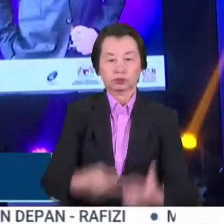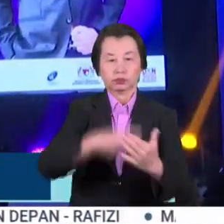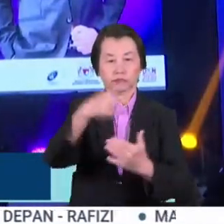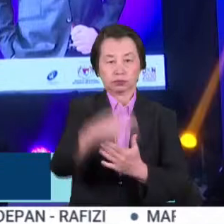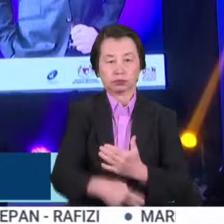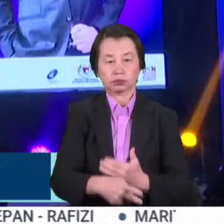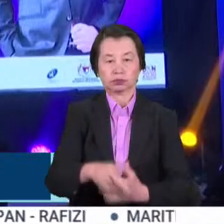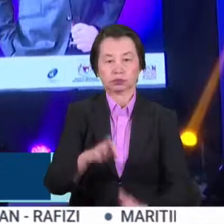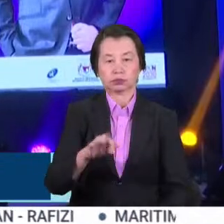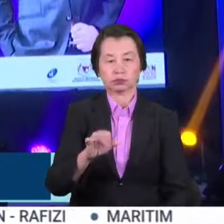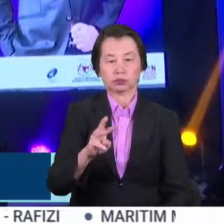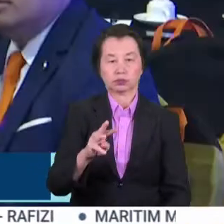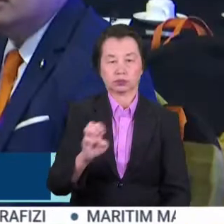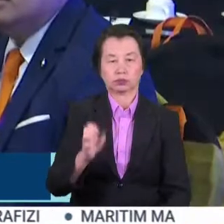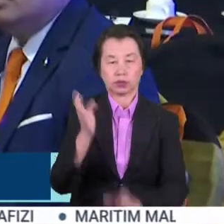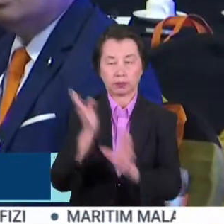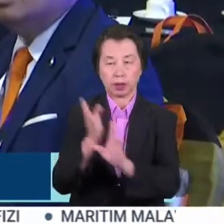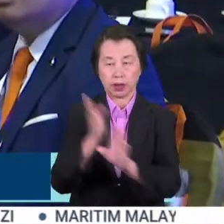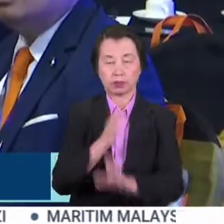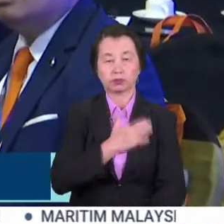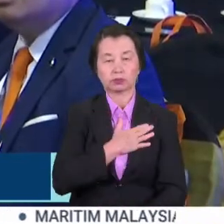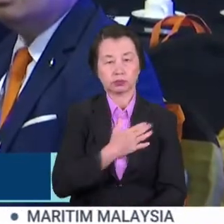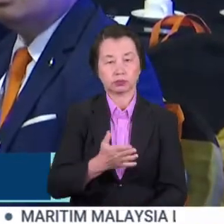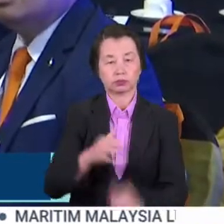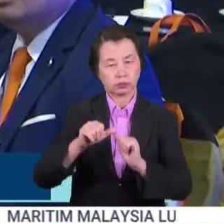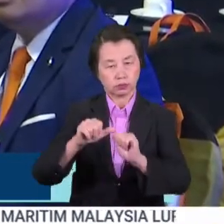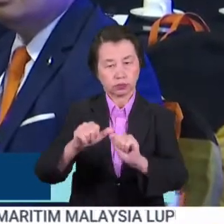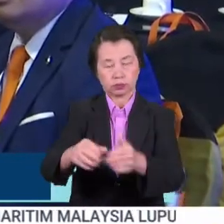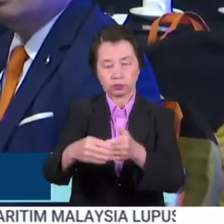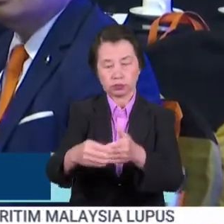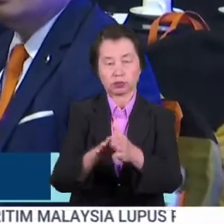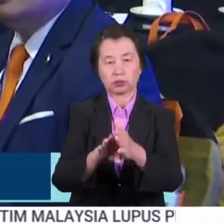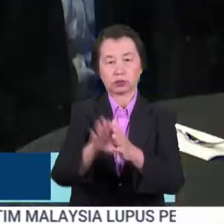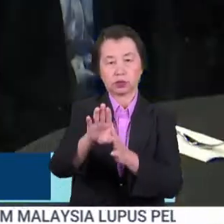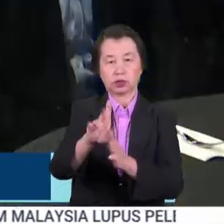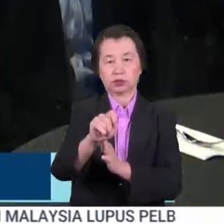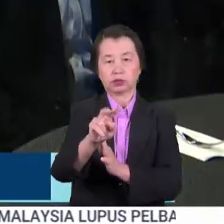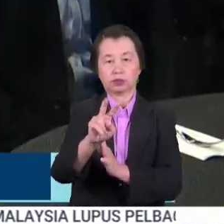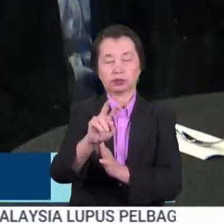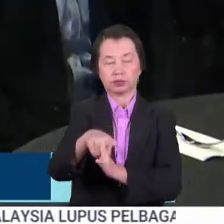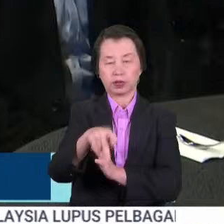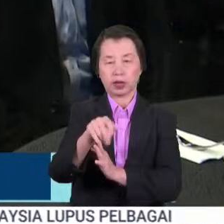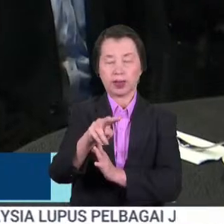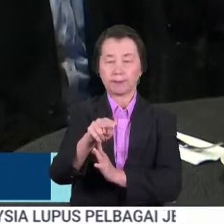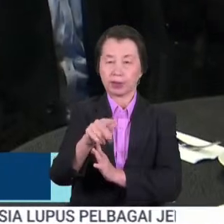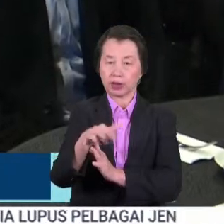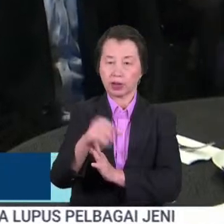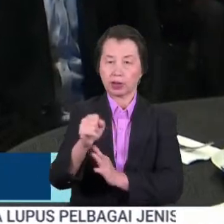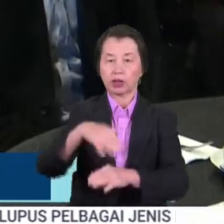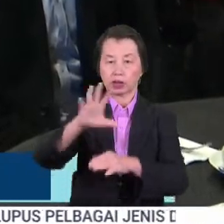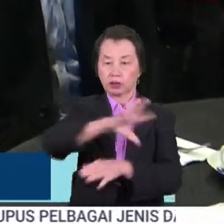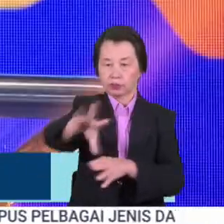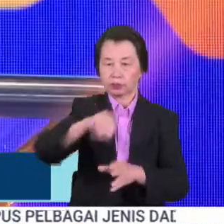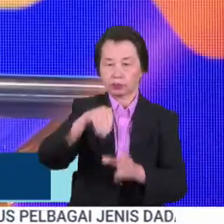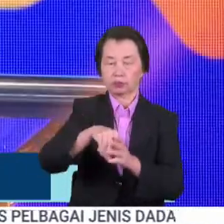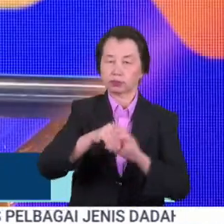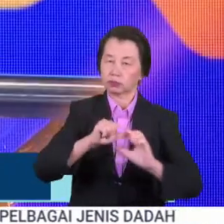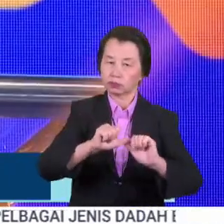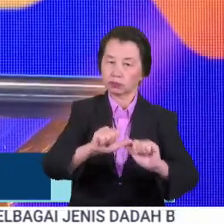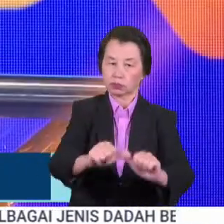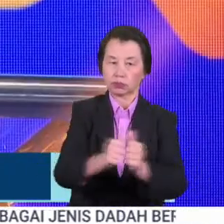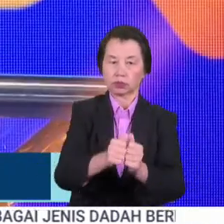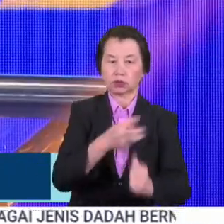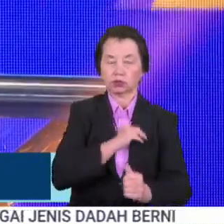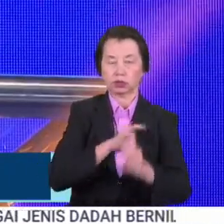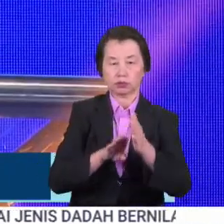Program SME Bank Access merupakan komitmen berterusan dalam memacu pertumbuhan PMKS secara lebih inklusif dan mampan.